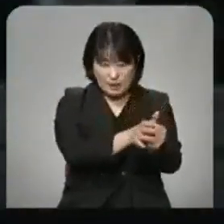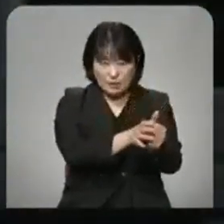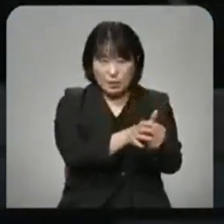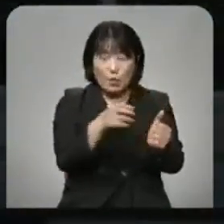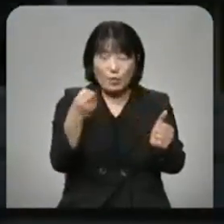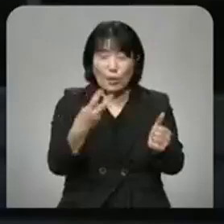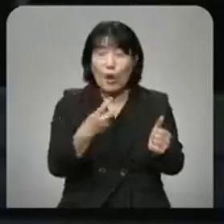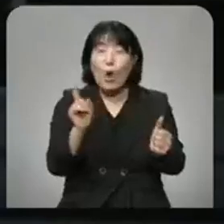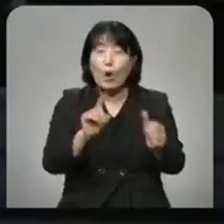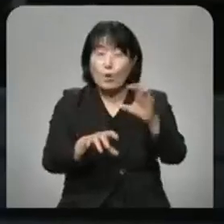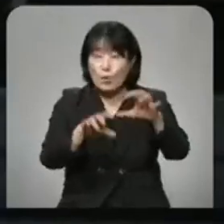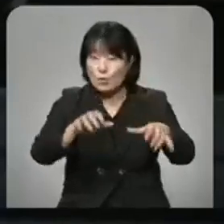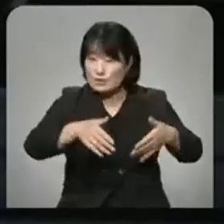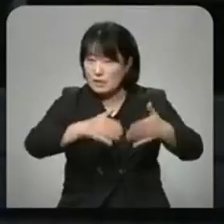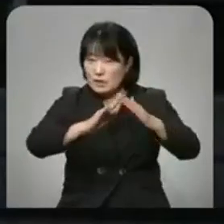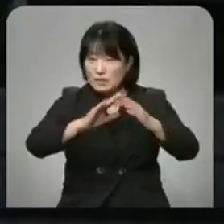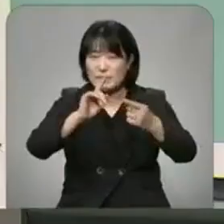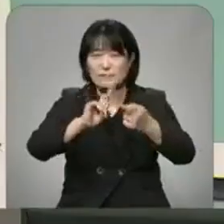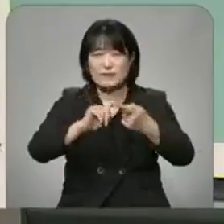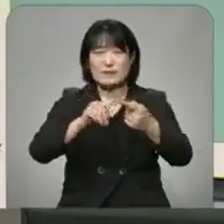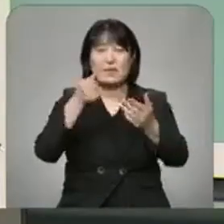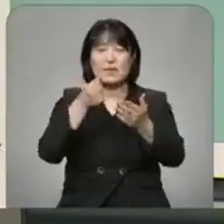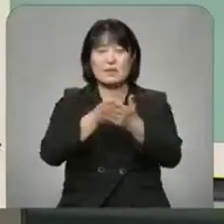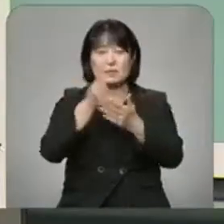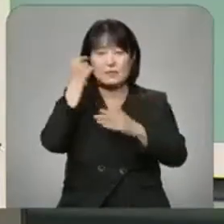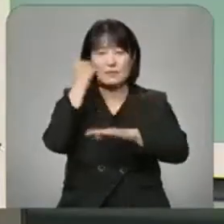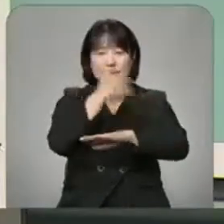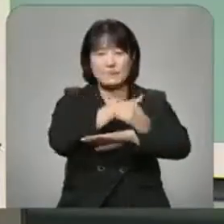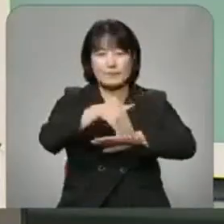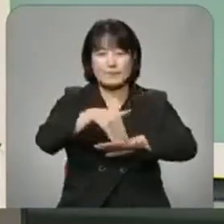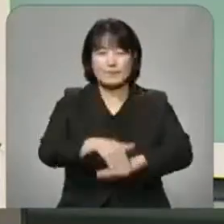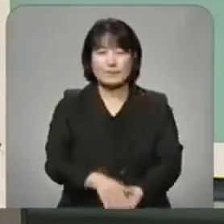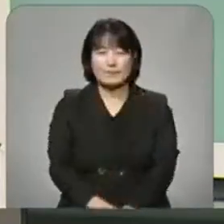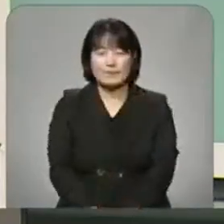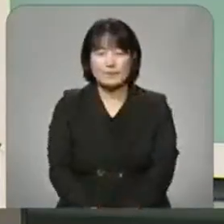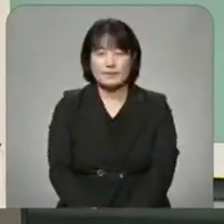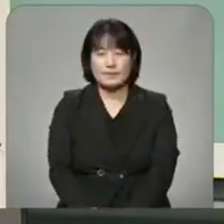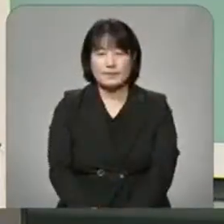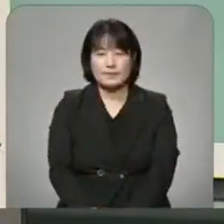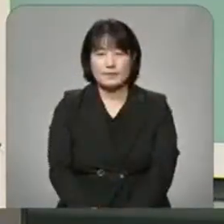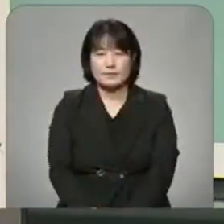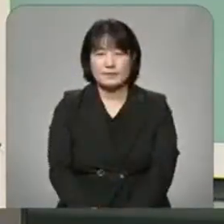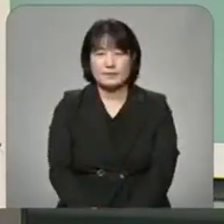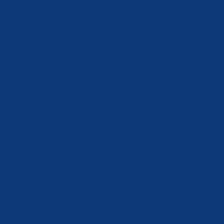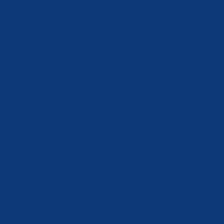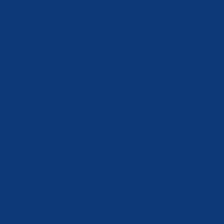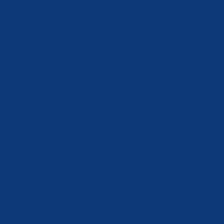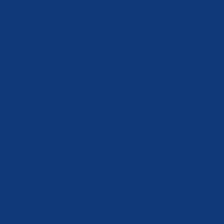지역에 교육원을 건립할지 결정한다는 계획입니다. KBS 뉴스 김보람입니다.